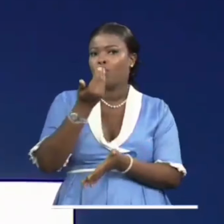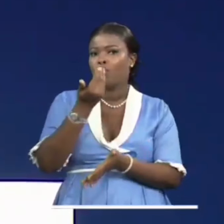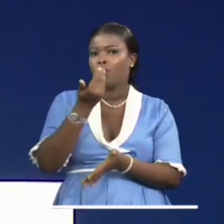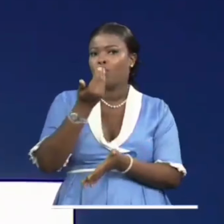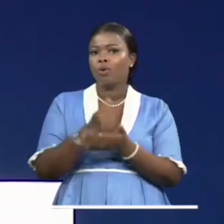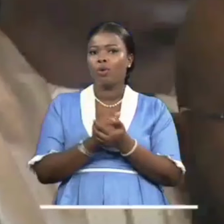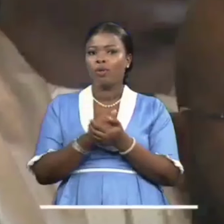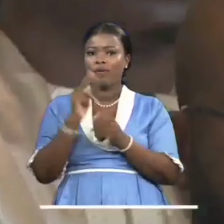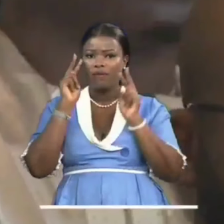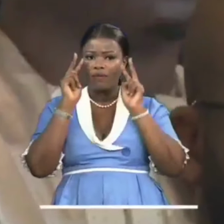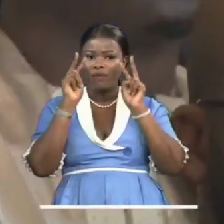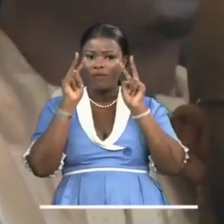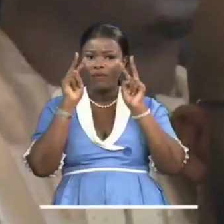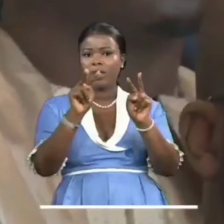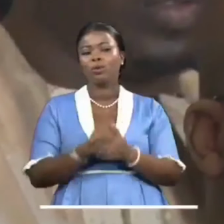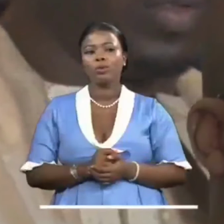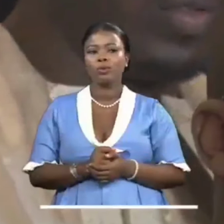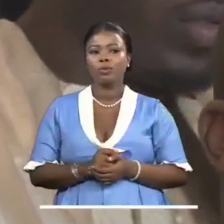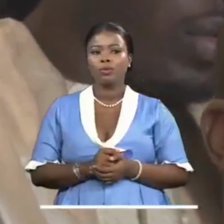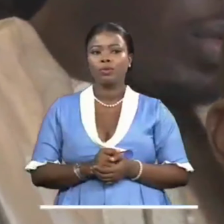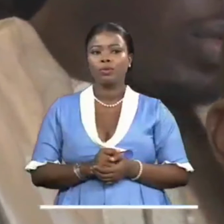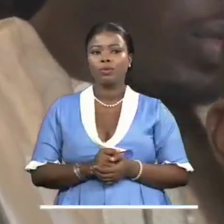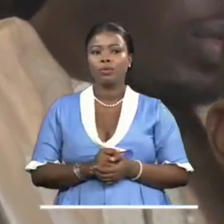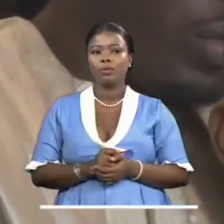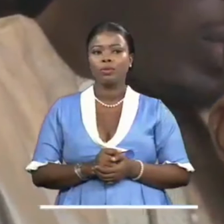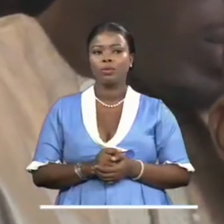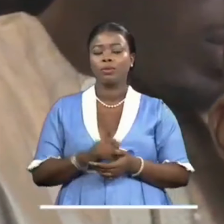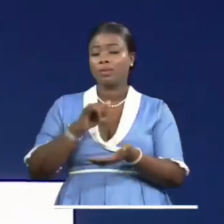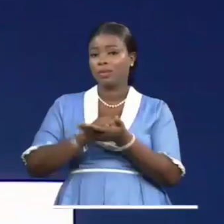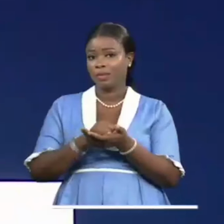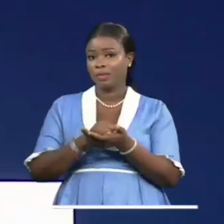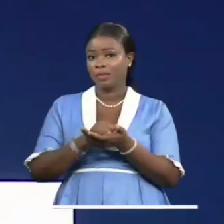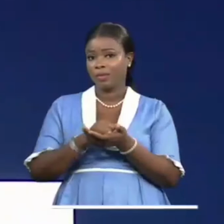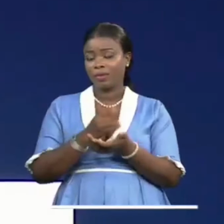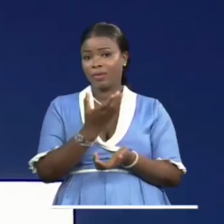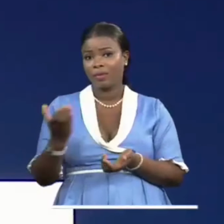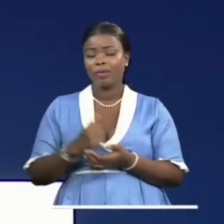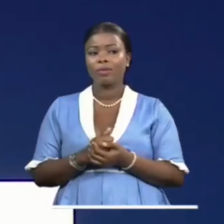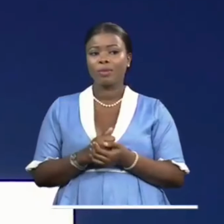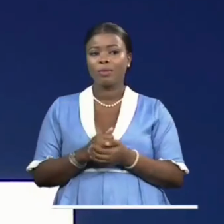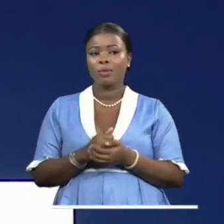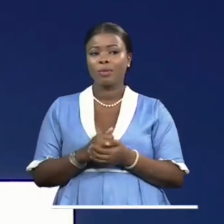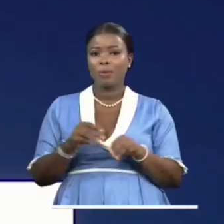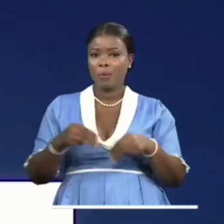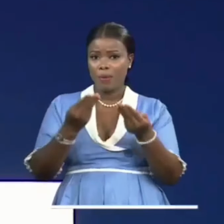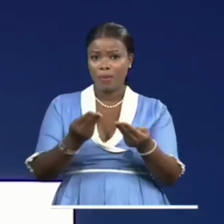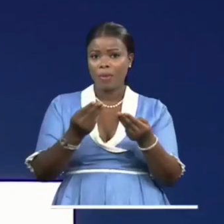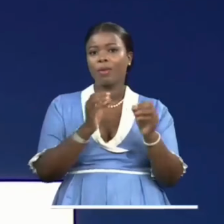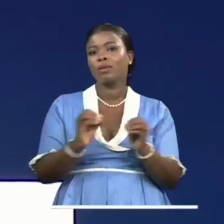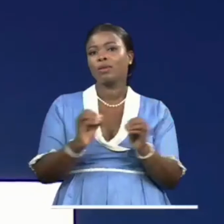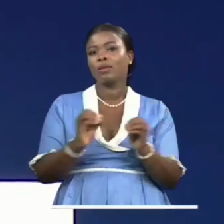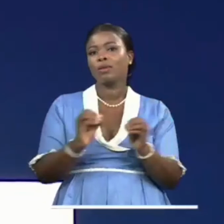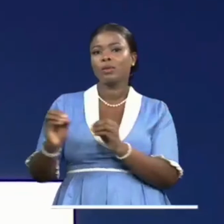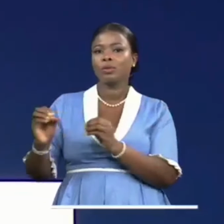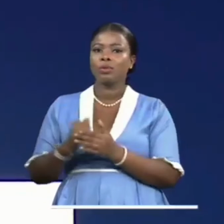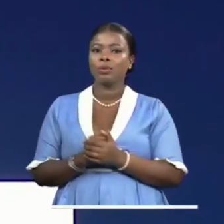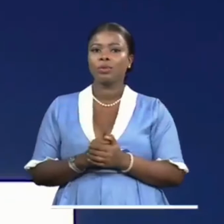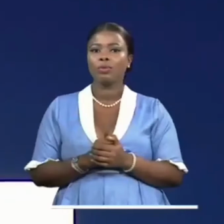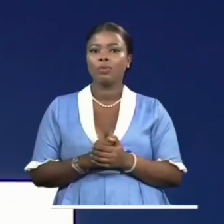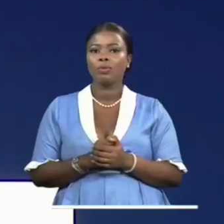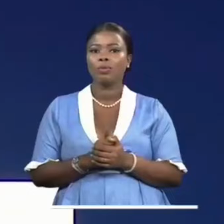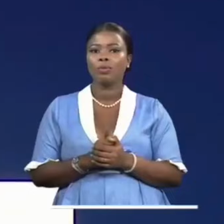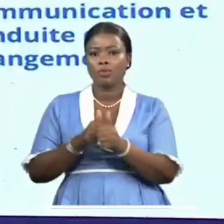d'être définie ça c'est le casadre de suivi évaluation qui va être mise en œuvre c'est vraiment un casadre de suivi